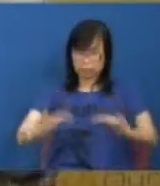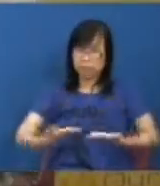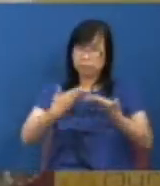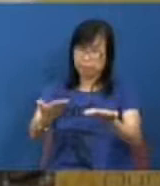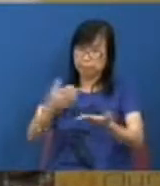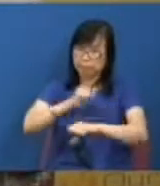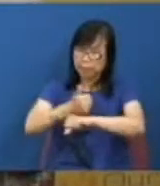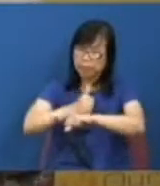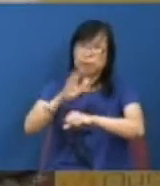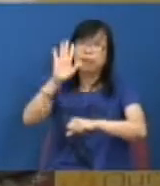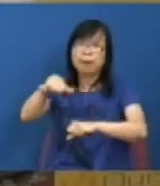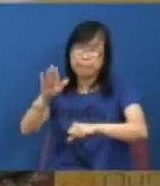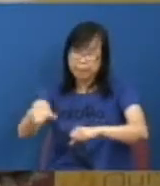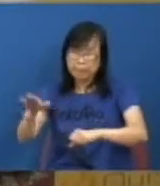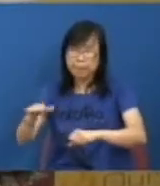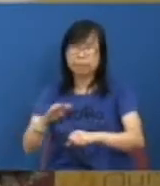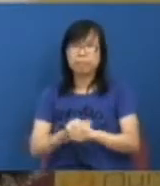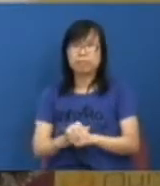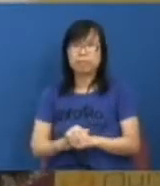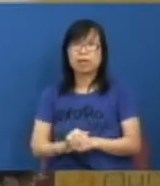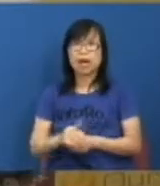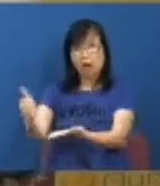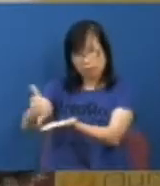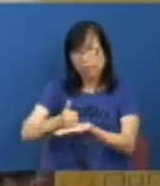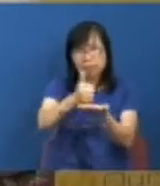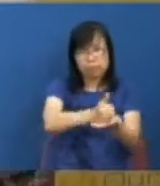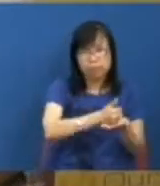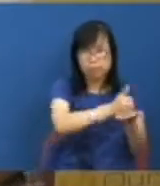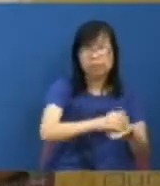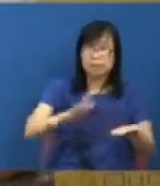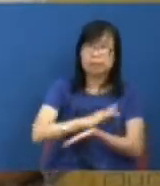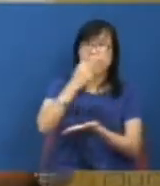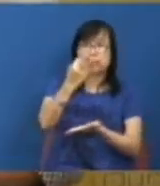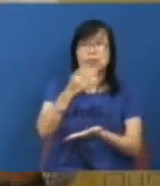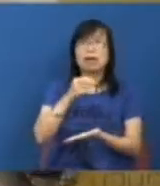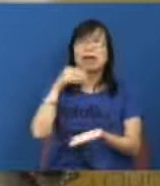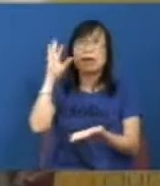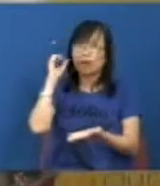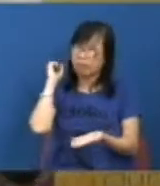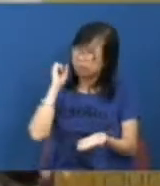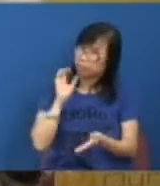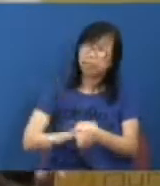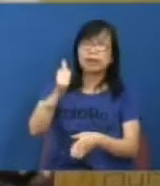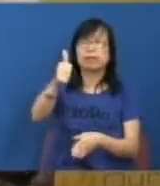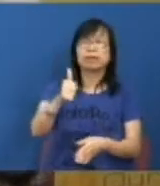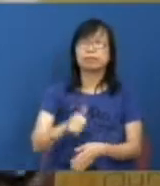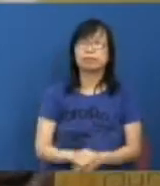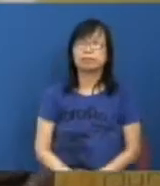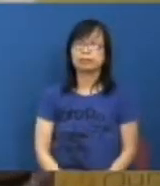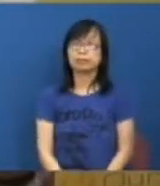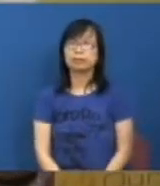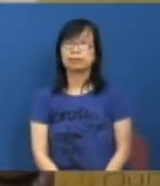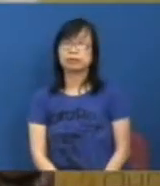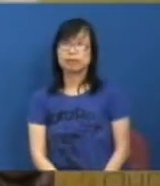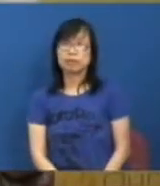咧，啊有你慢慢去招聘啊咁咧，三年後包你一定不得。所以嗱，我情況我覺得即係。